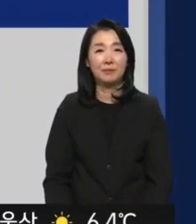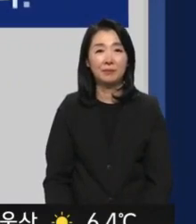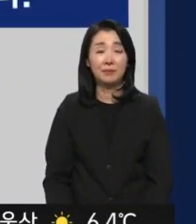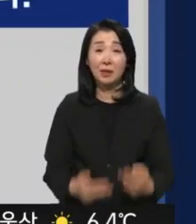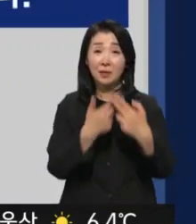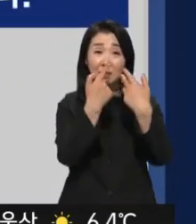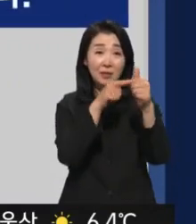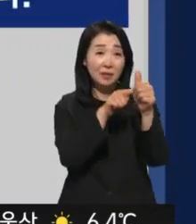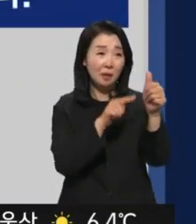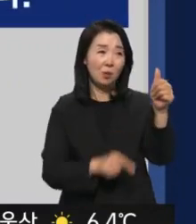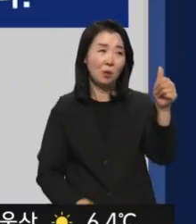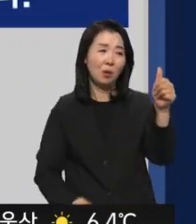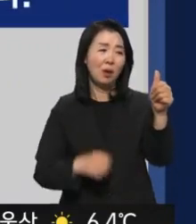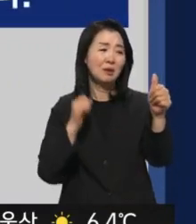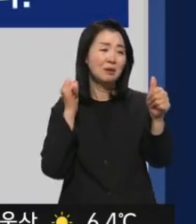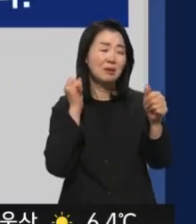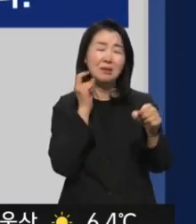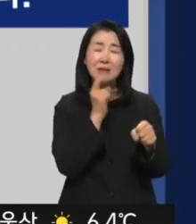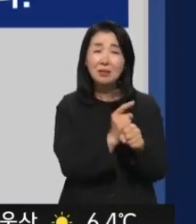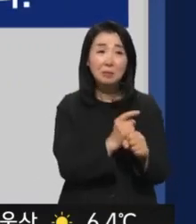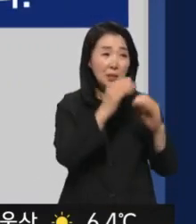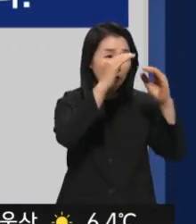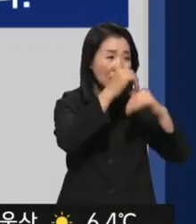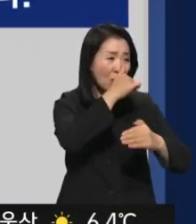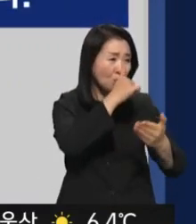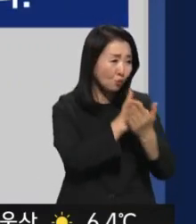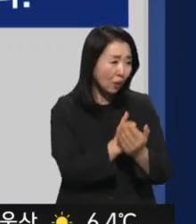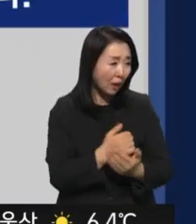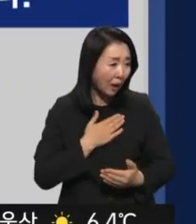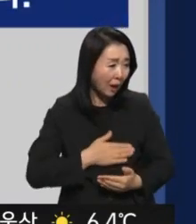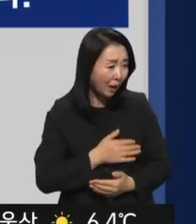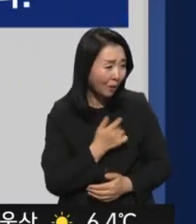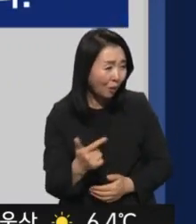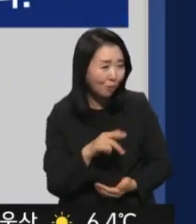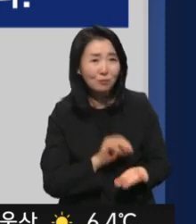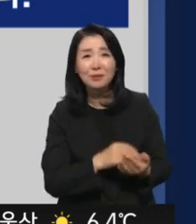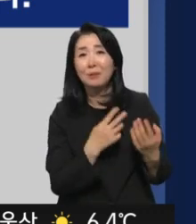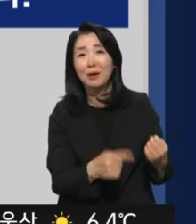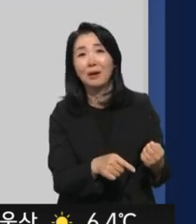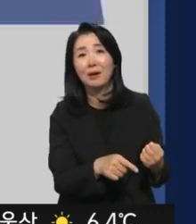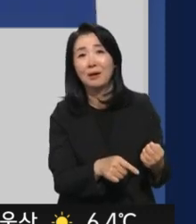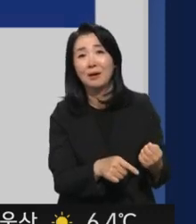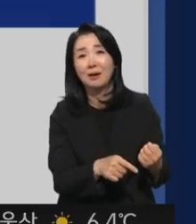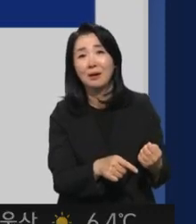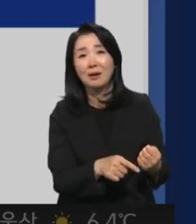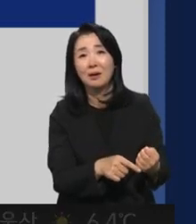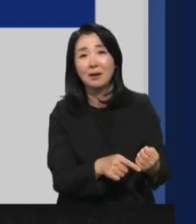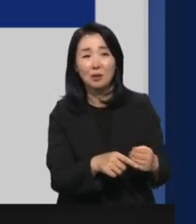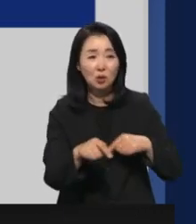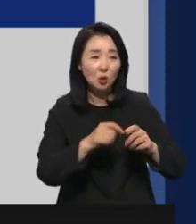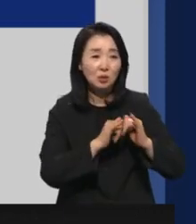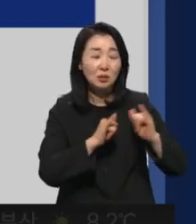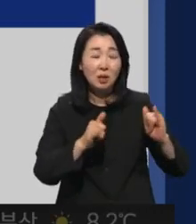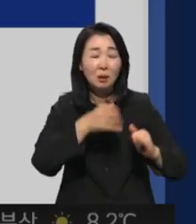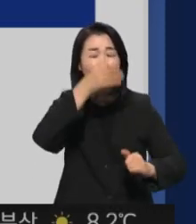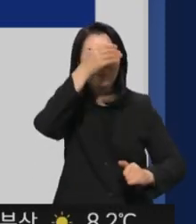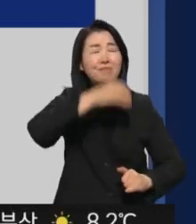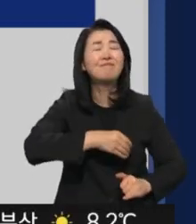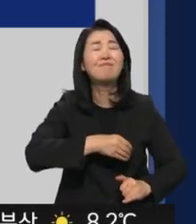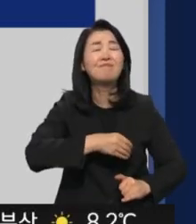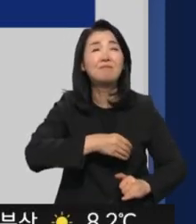이재명 대표는 이미 드러난 사실만으로도 그 과오가 매우 중하다고 생각합니다. 정치인이 어느 정도 뻔뻔하다고